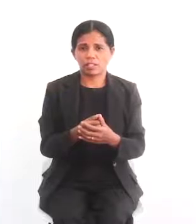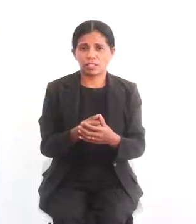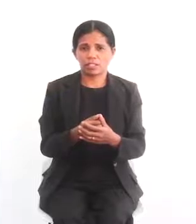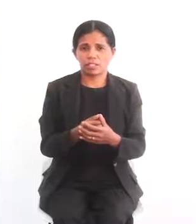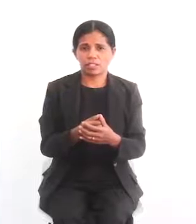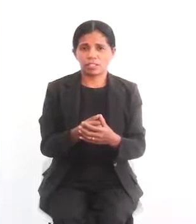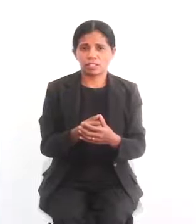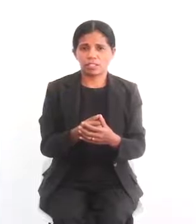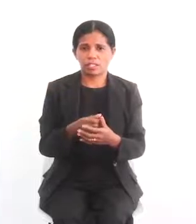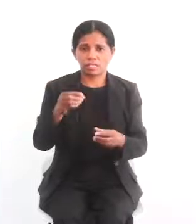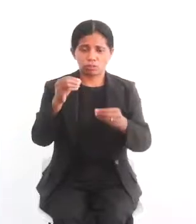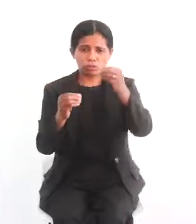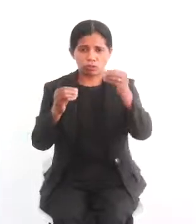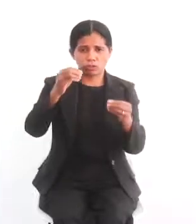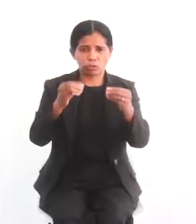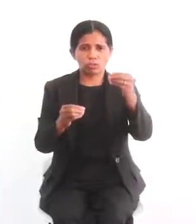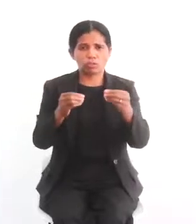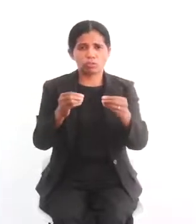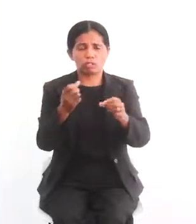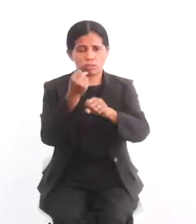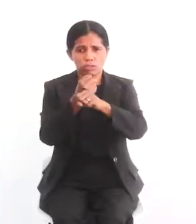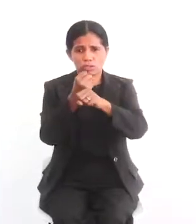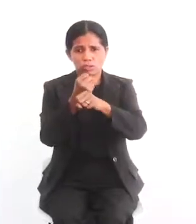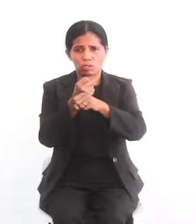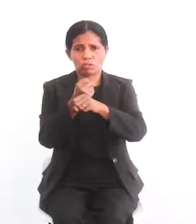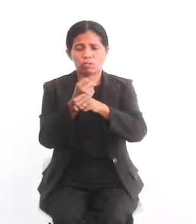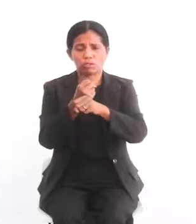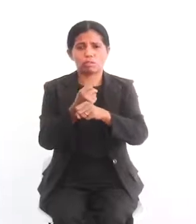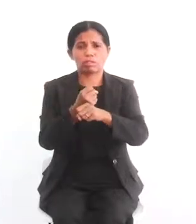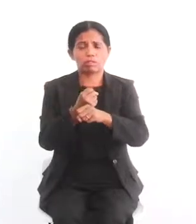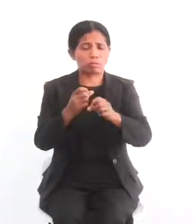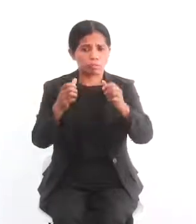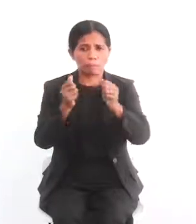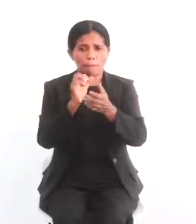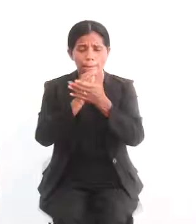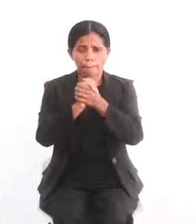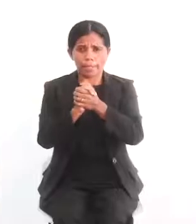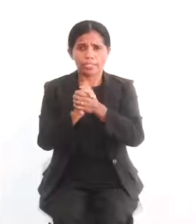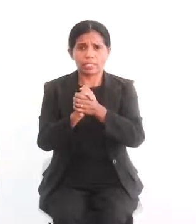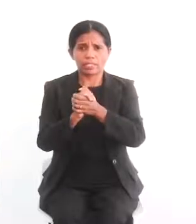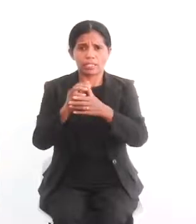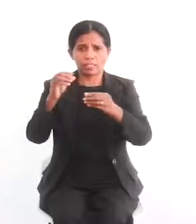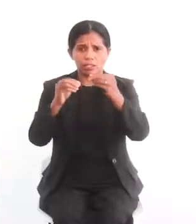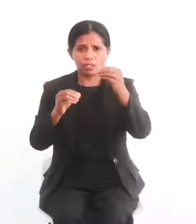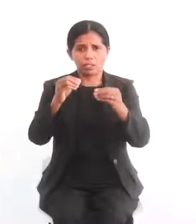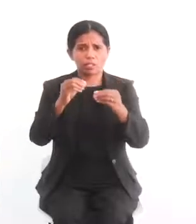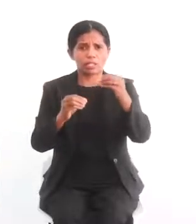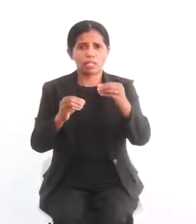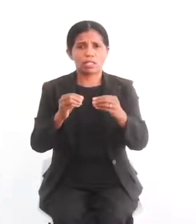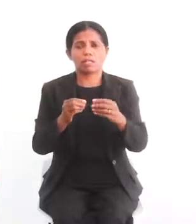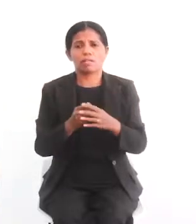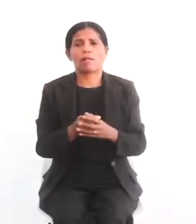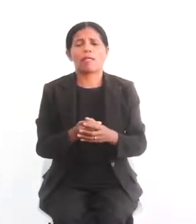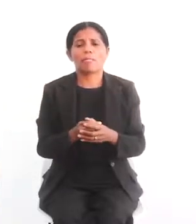ya ne bamai hansane ne metin ya dhare metin